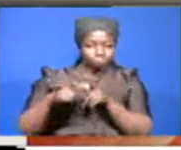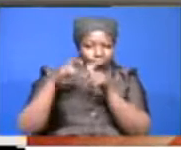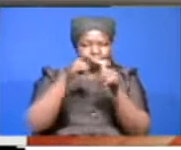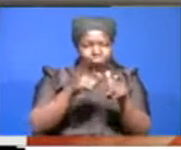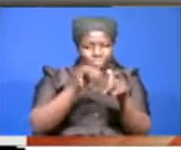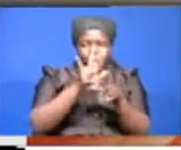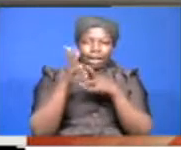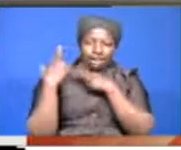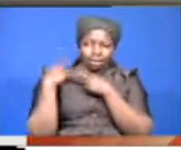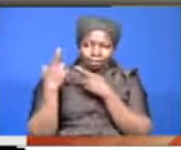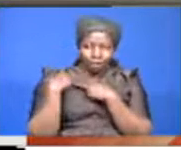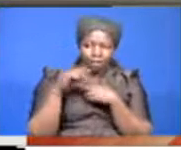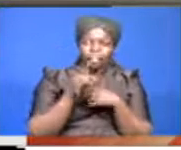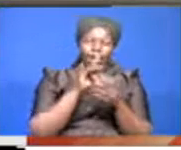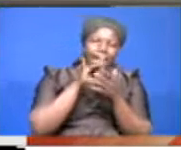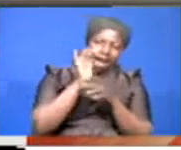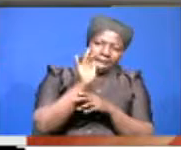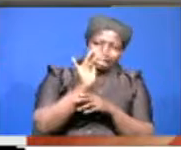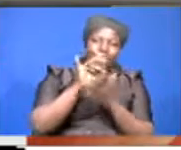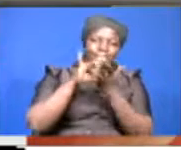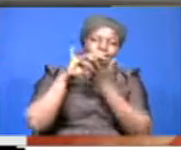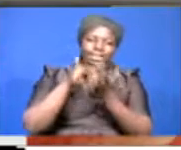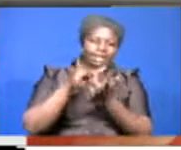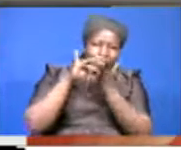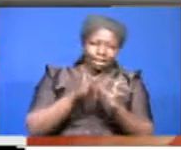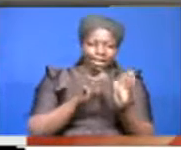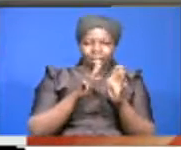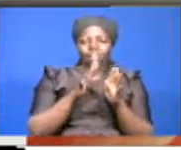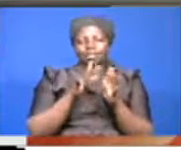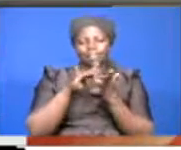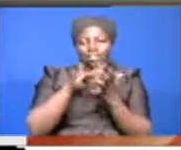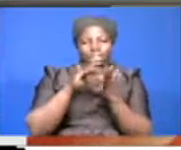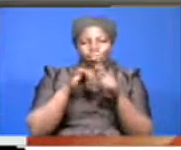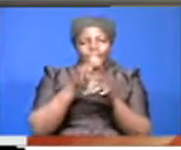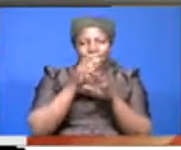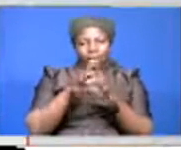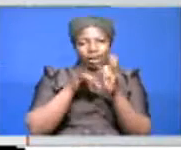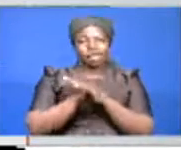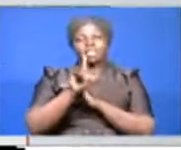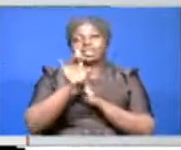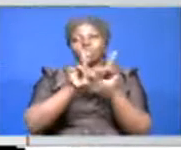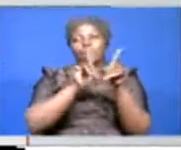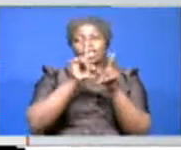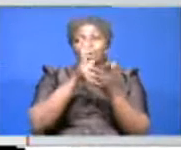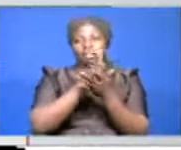katika sekta ya utalii kushirikiana na chuo hicho kuboresha sekta hiyo ambayo ni muhimu humu nchini.